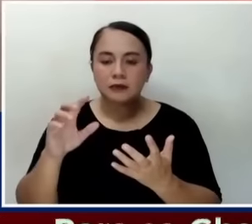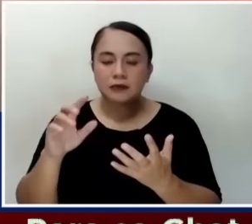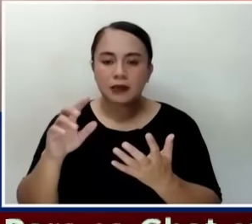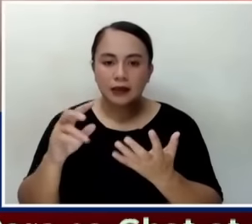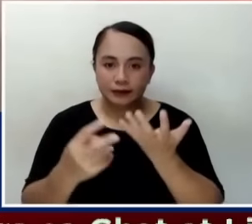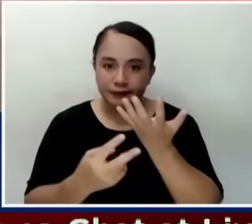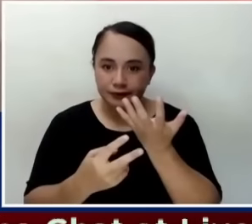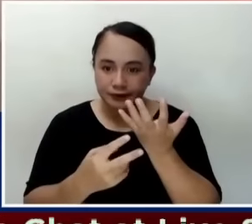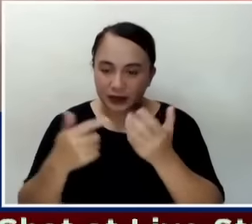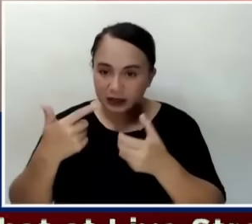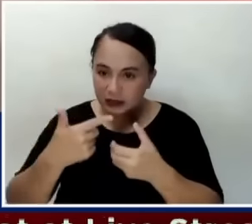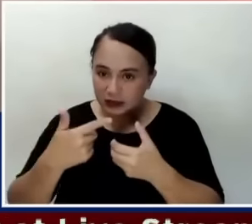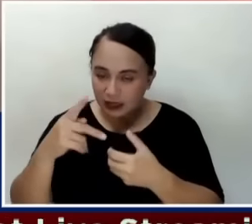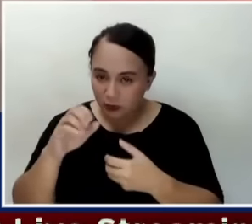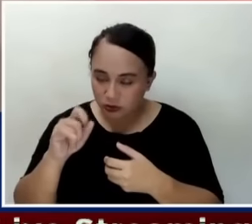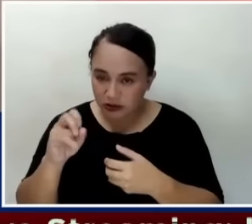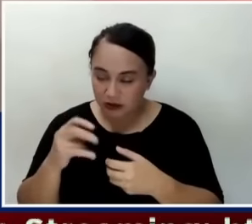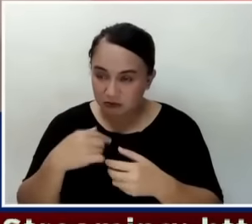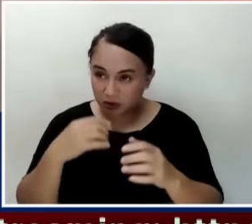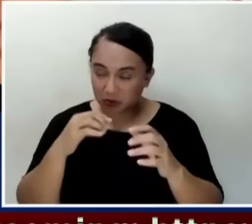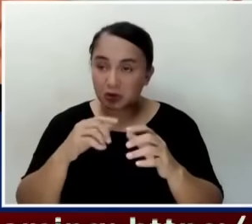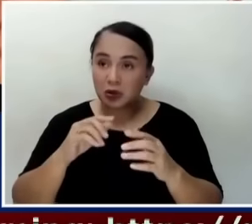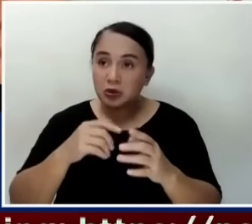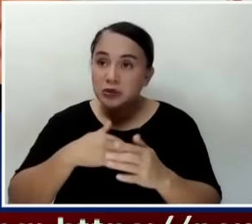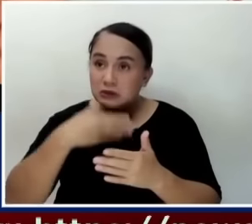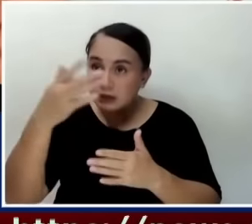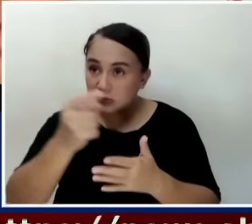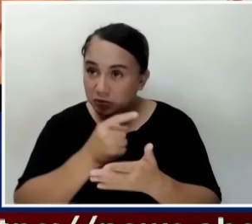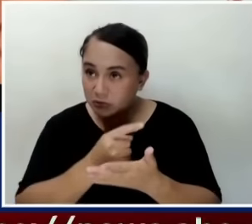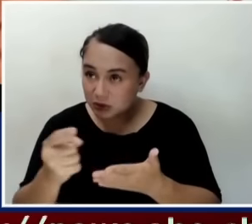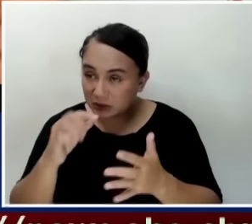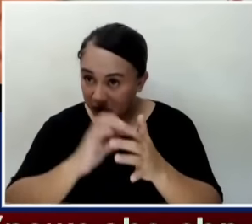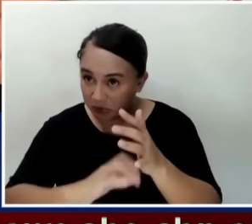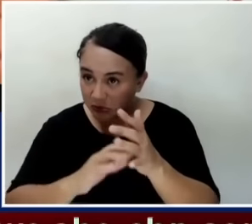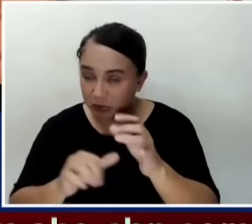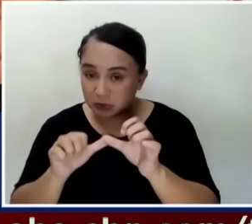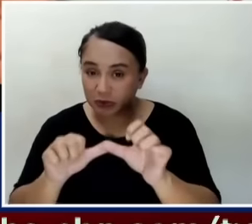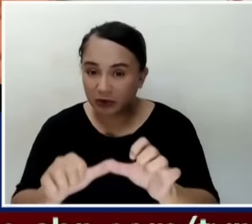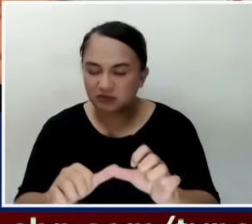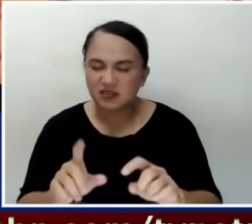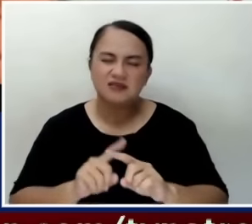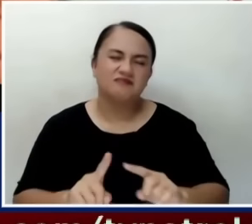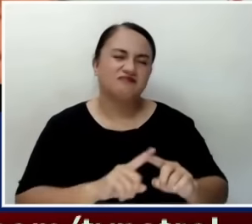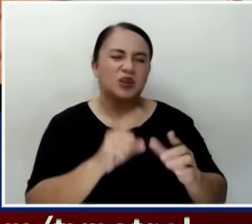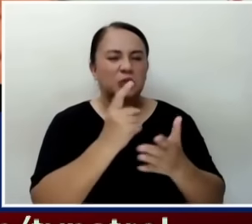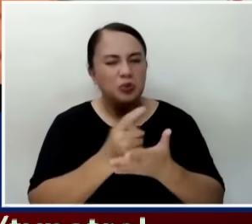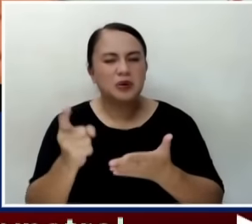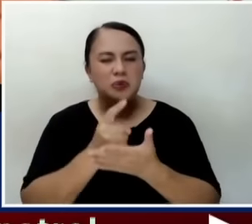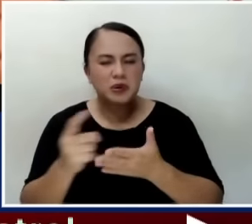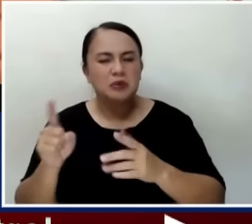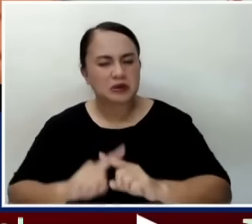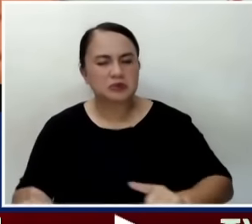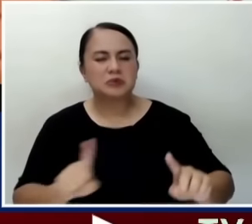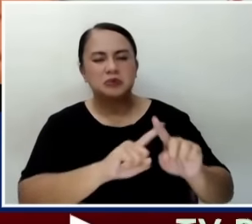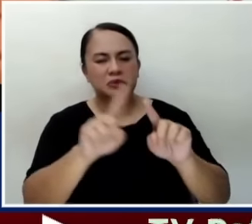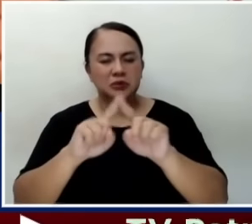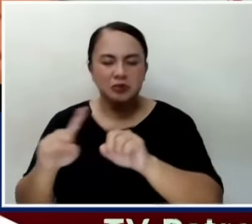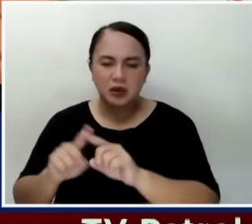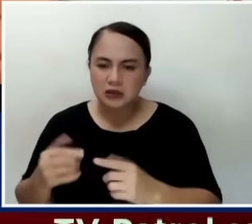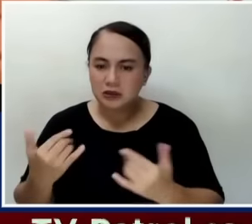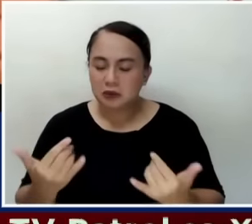kaya ang rollback sa mga susunod na linggo? Talagang nag-iiba po every week. So, nakikita po natin na baka po